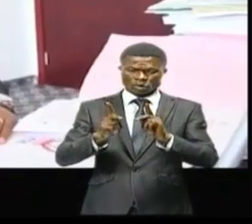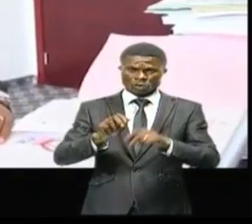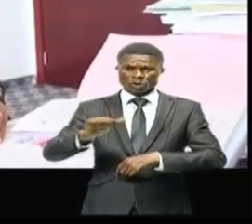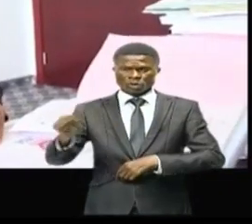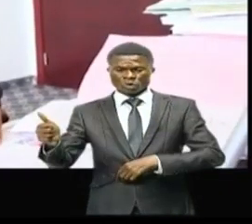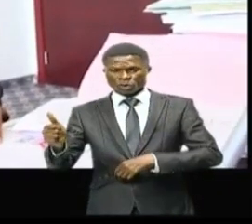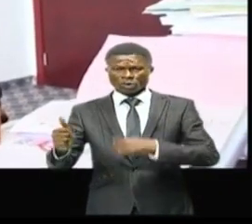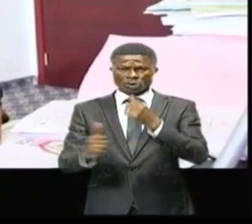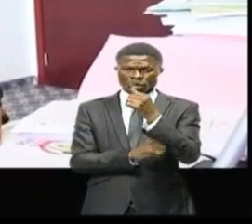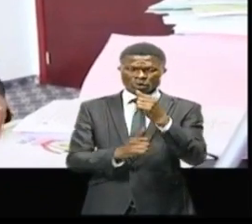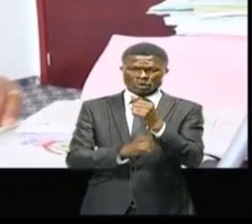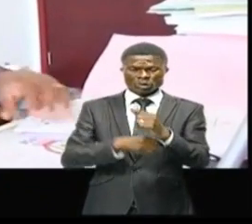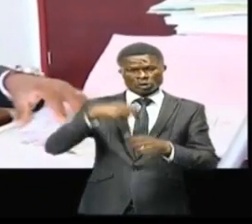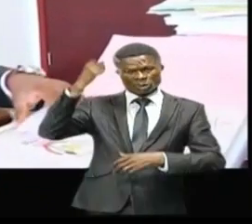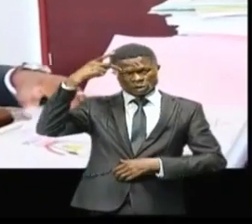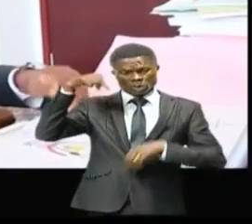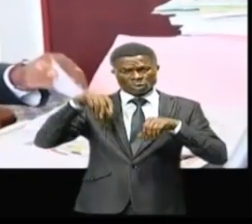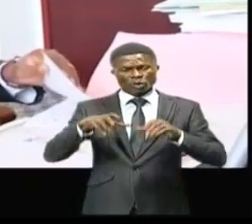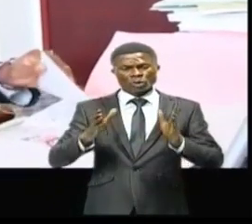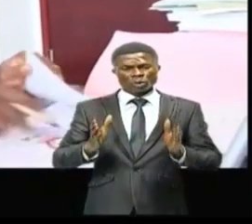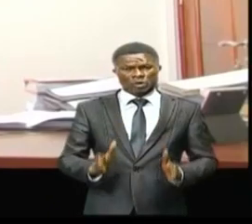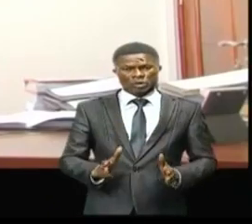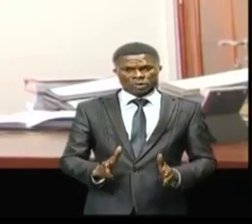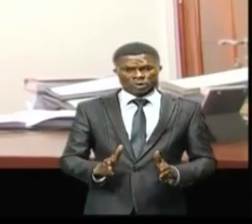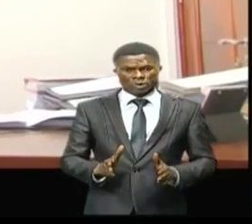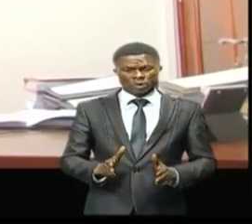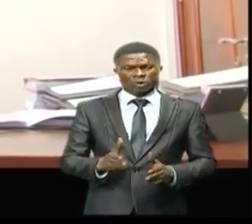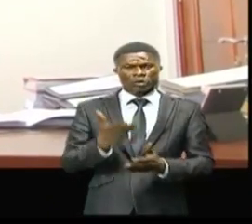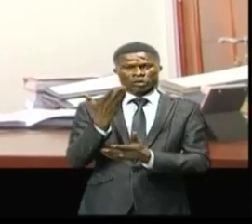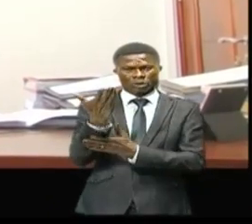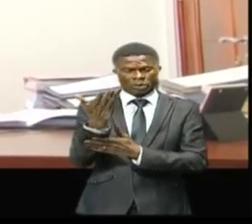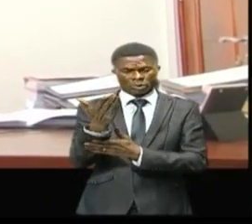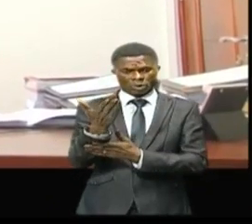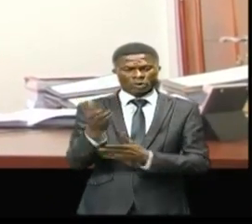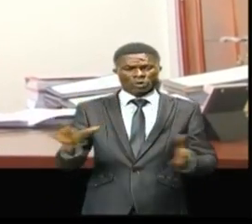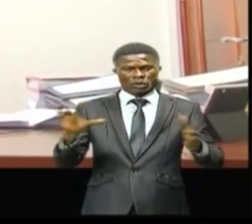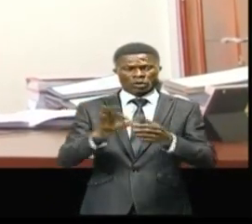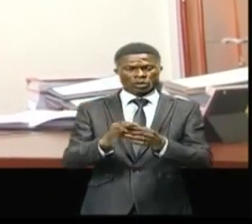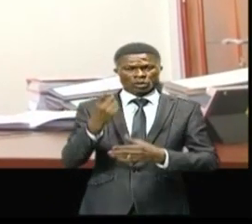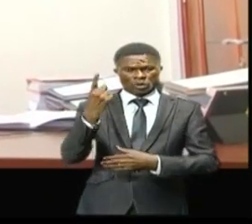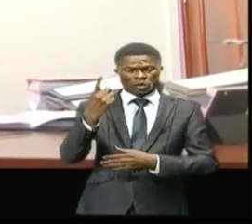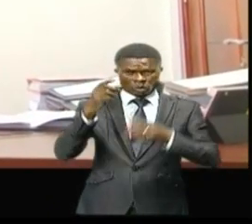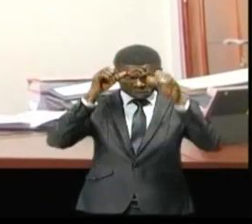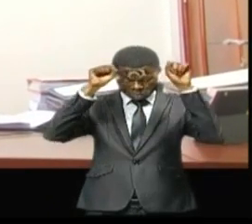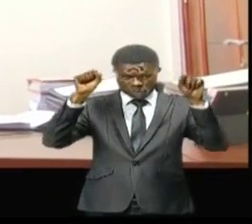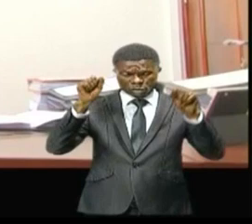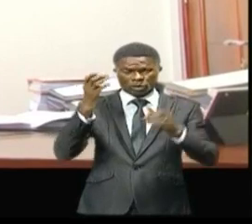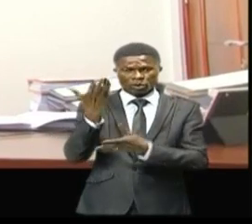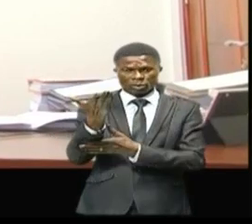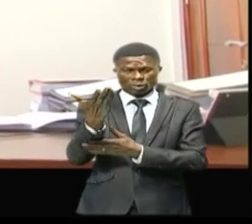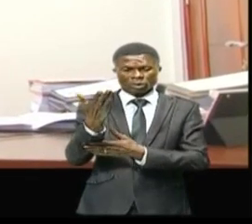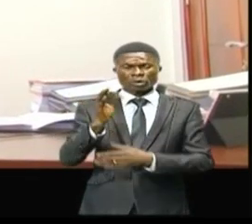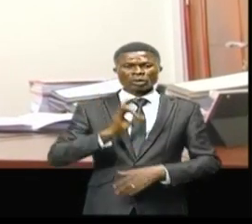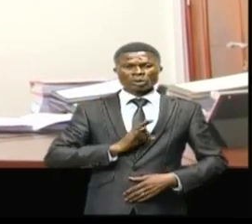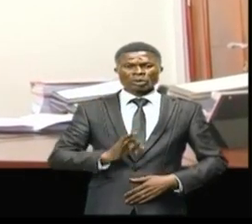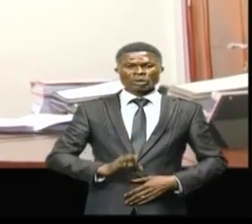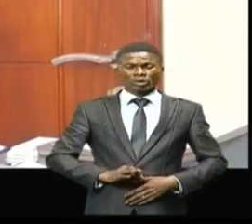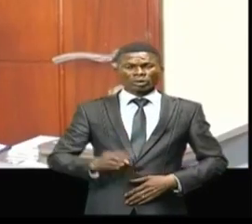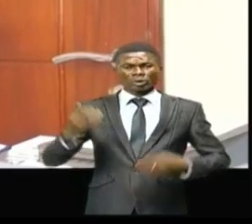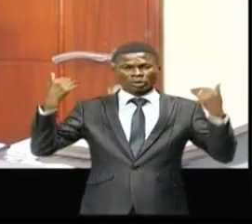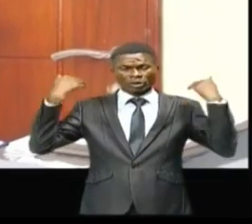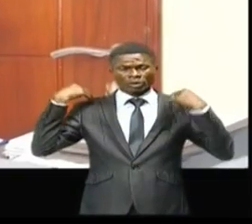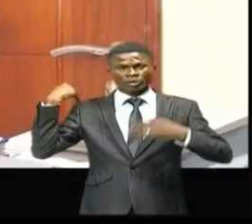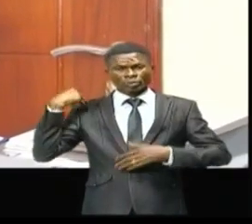acteurs de la classe politique congolaise à l'appel à la mobilisation lancé par le Président de la République chef de